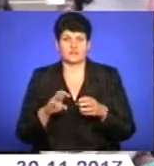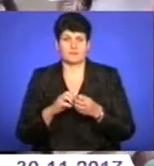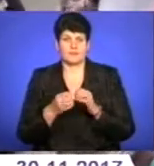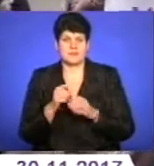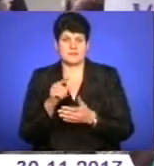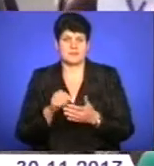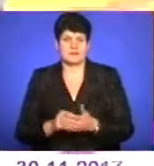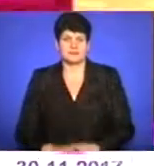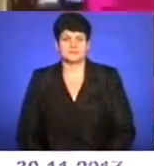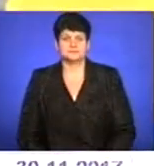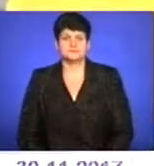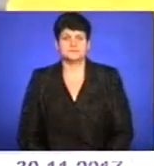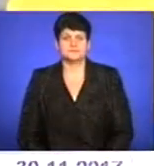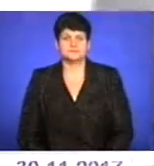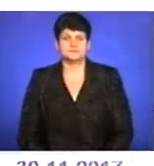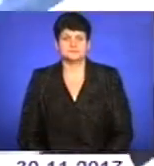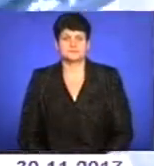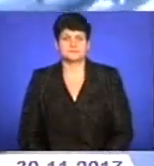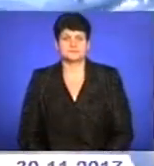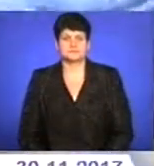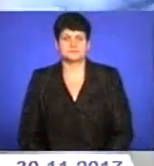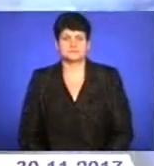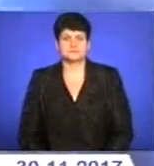Бодак, Вісті ТТБ.